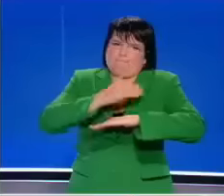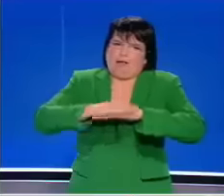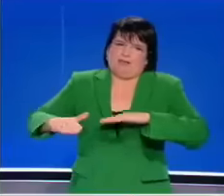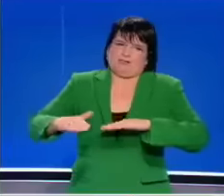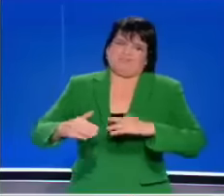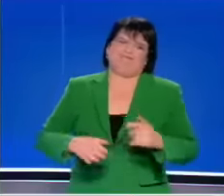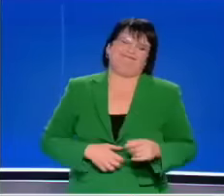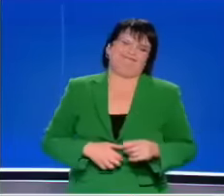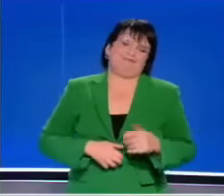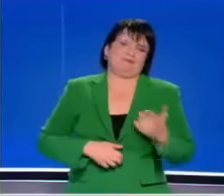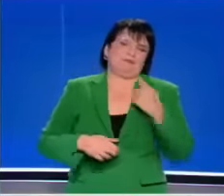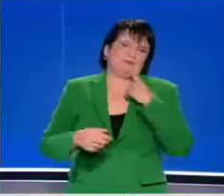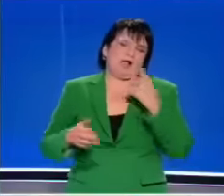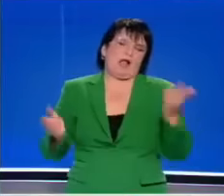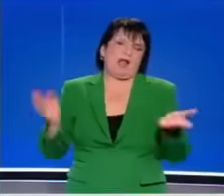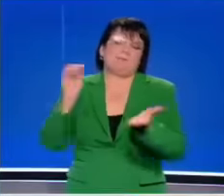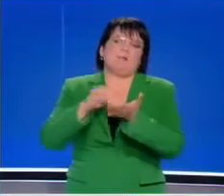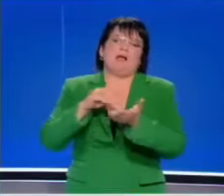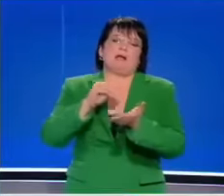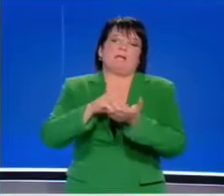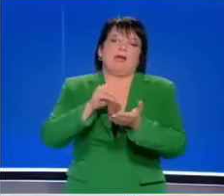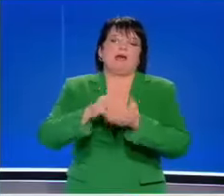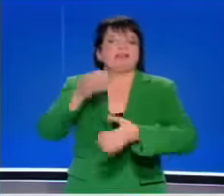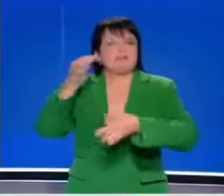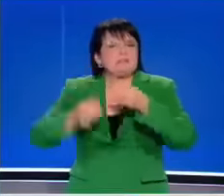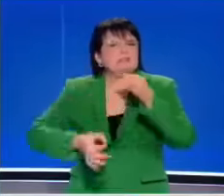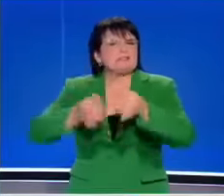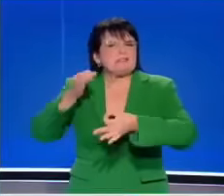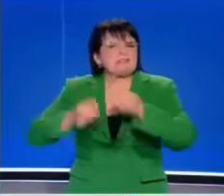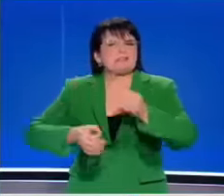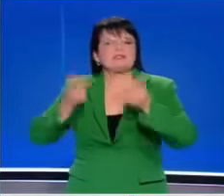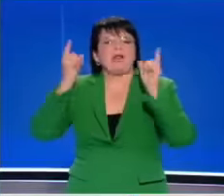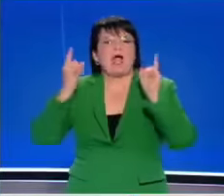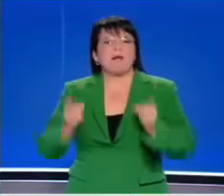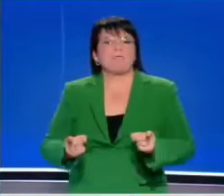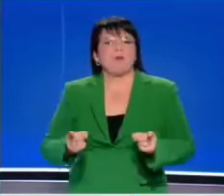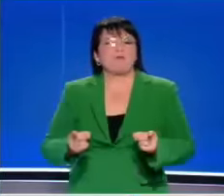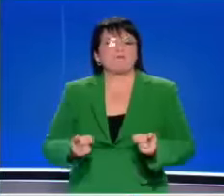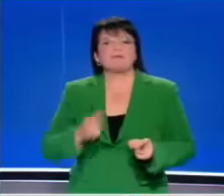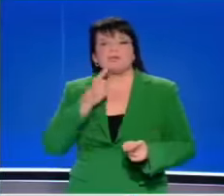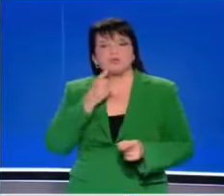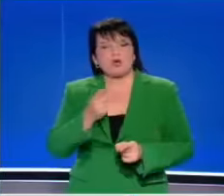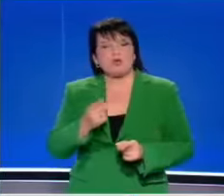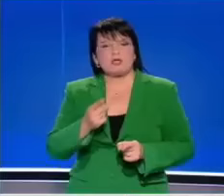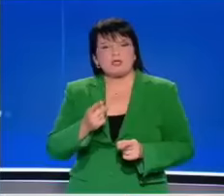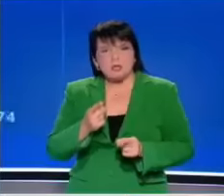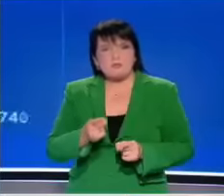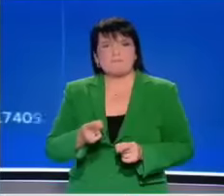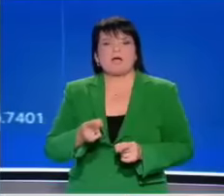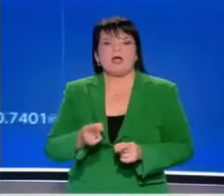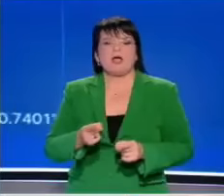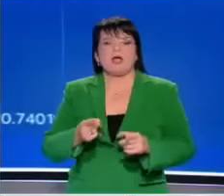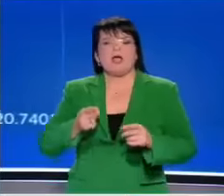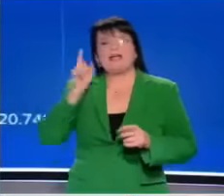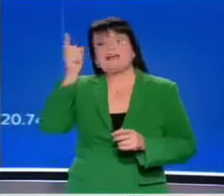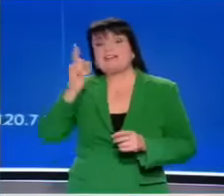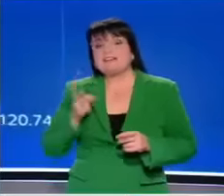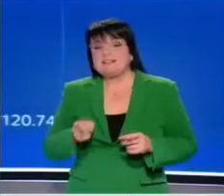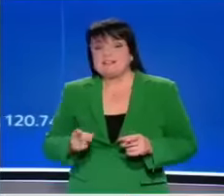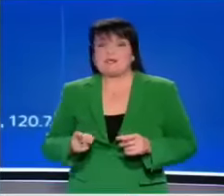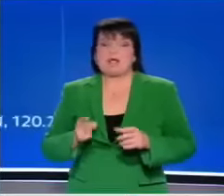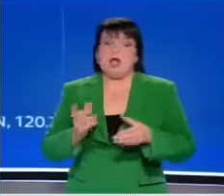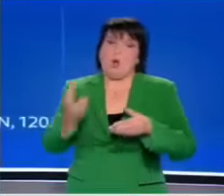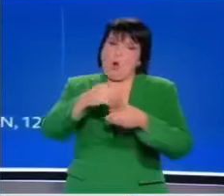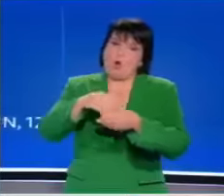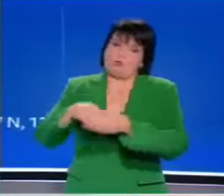επίσης είπε ότι γινόντουσαν συνεχώς συσκέψεις και ότι όλες οι αποφάσεις ελήφθησαν με αμιγώς επιχειρησιακά κριτήρια αυτό απάντησε